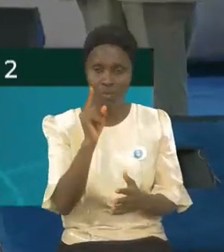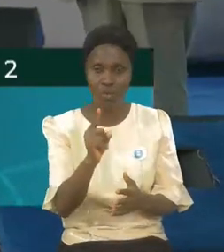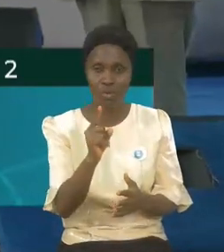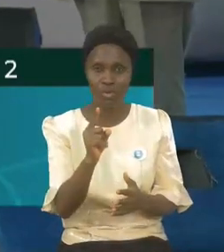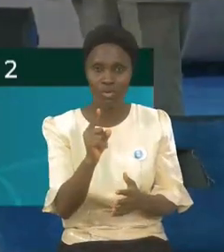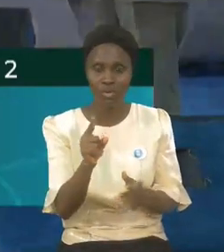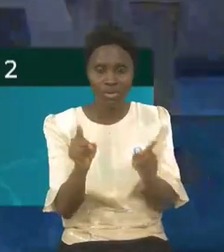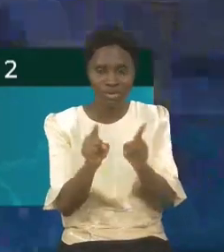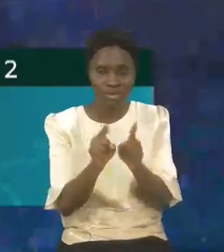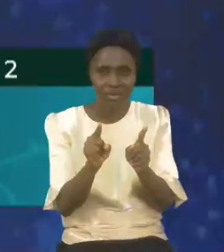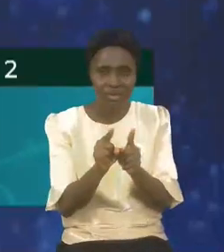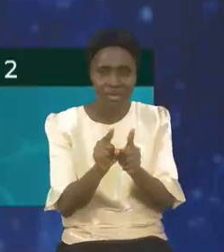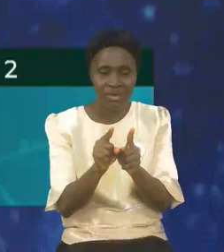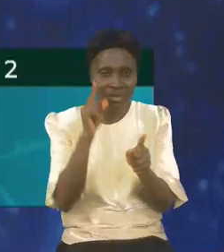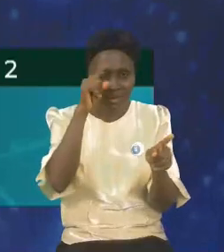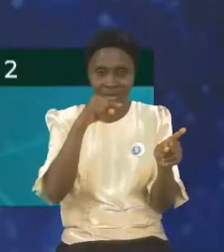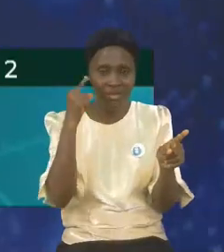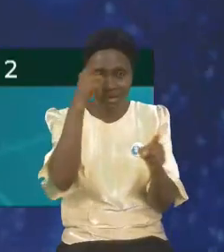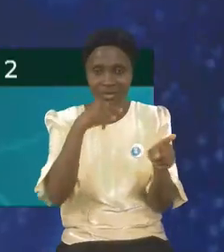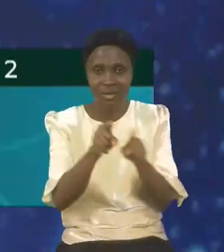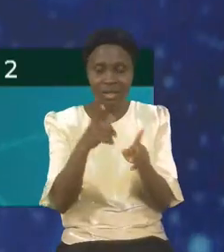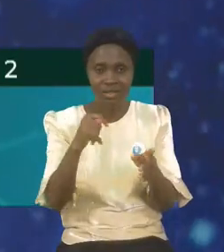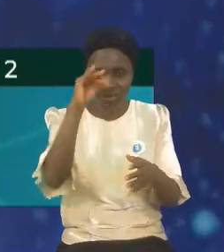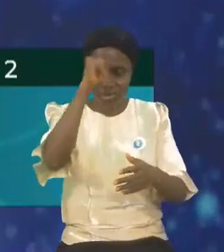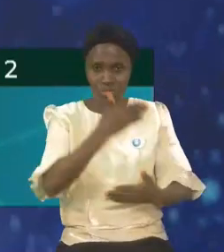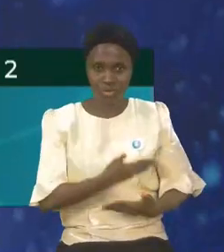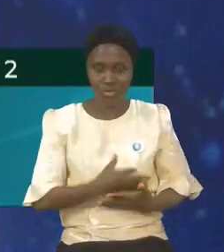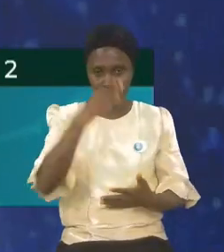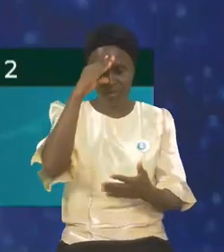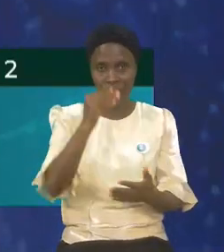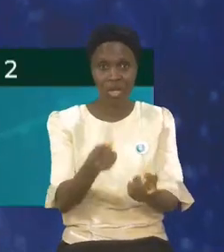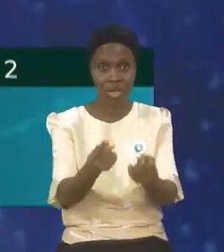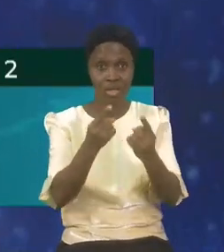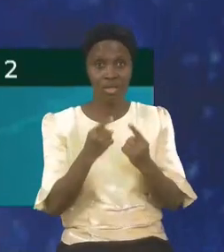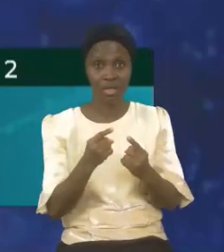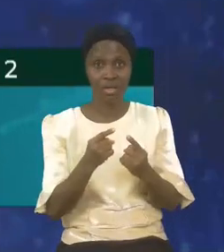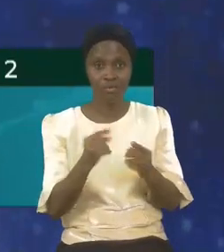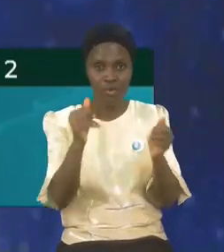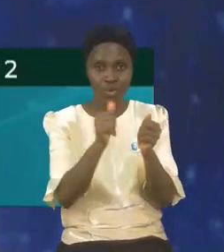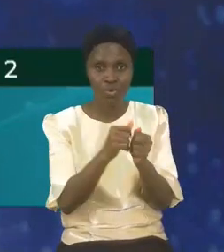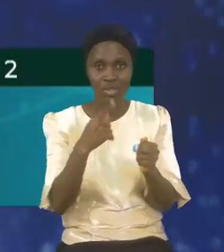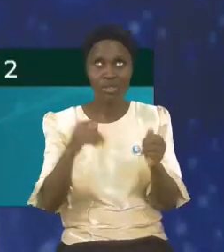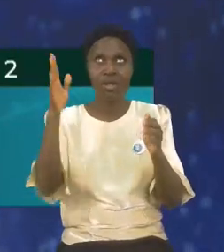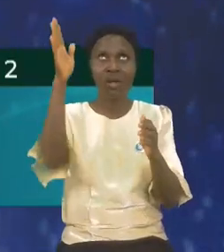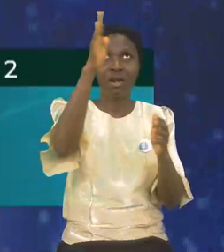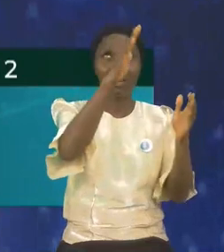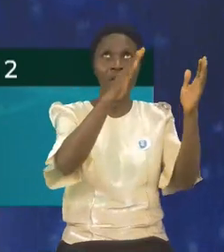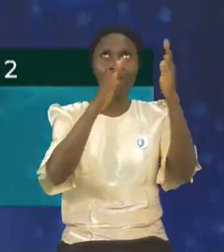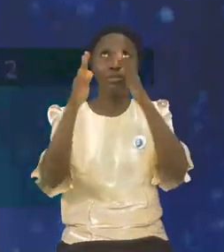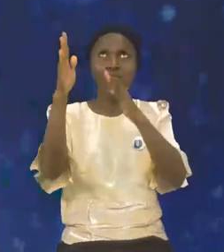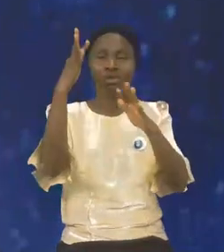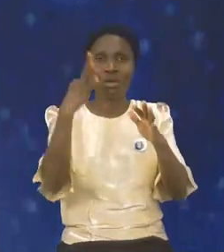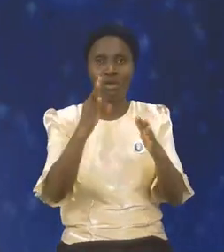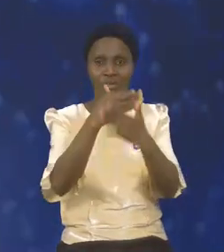pendant mes visions nocturnes, et voici sur les nuées des cieux